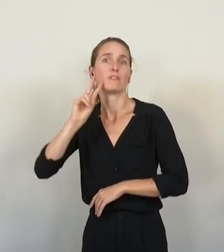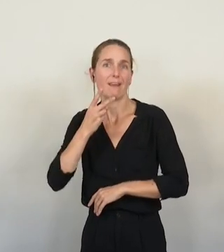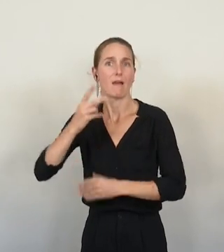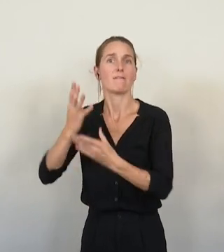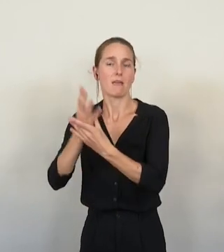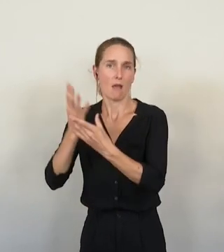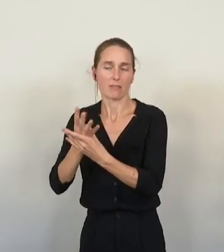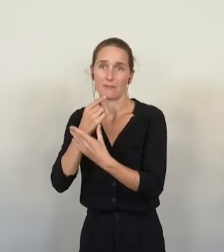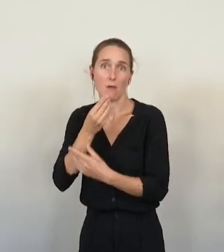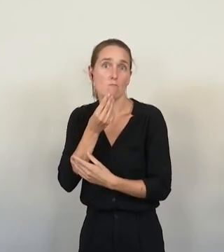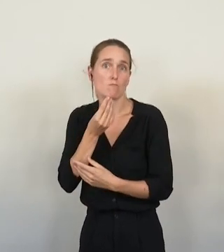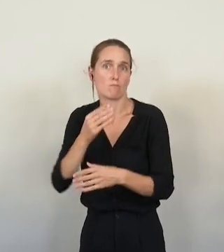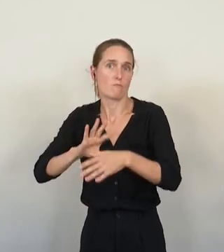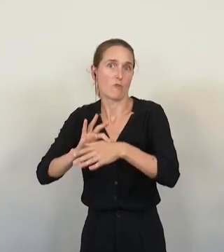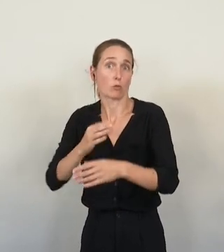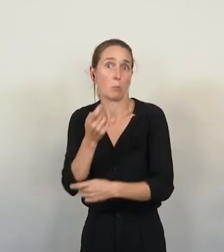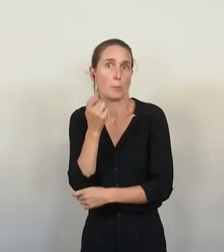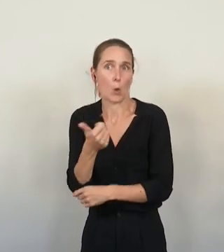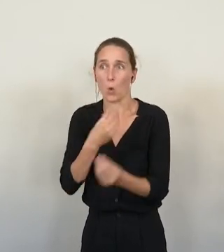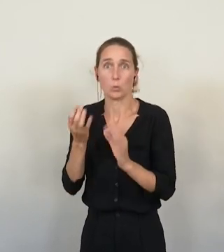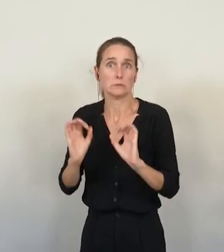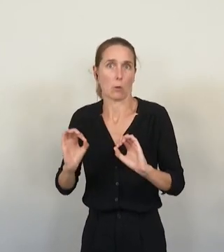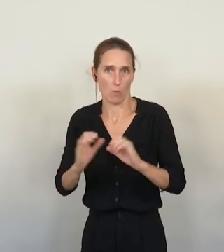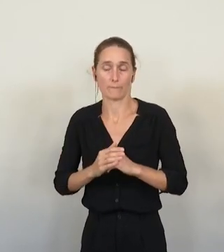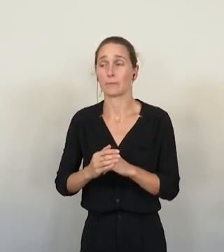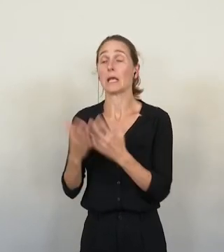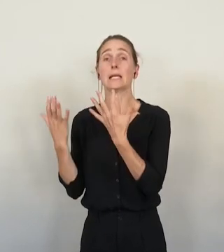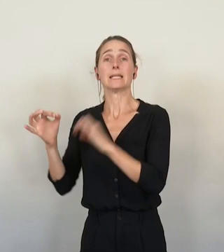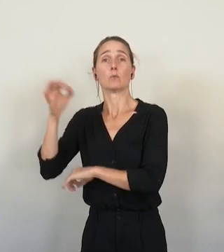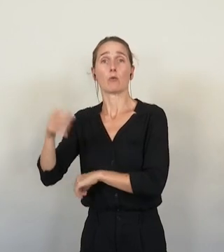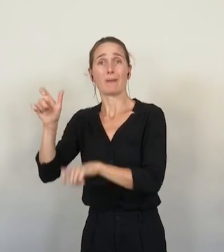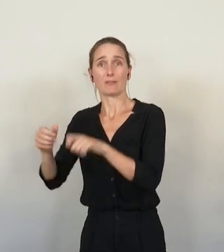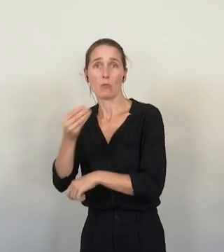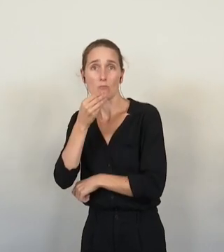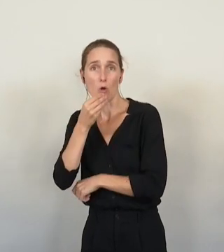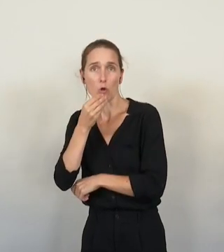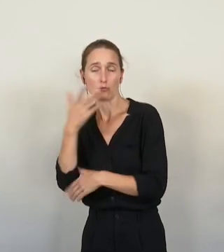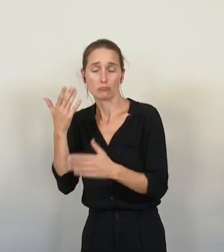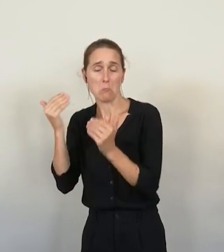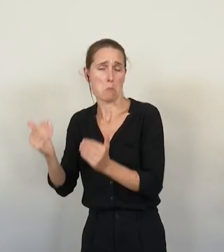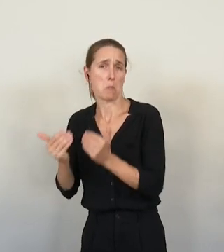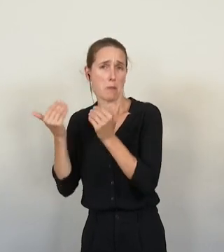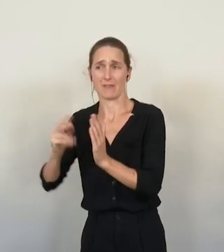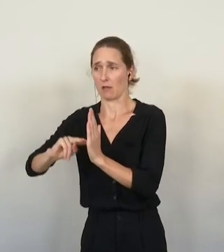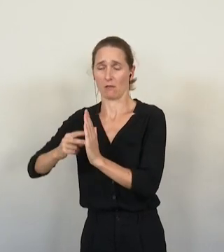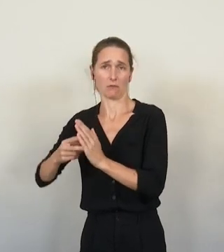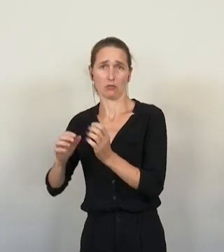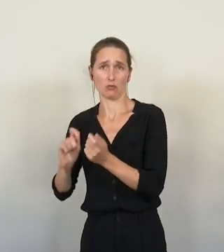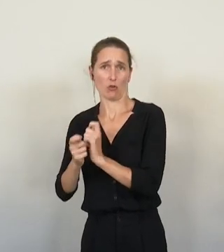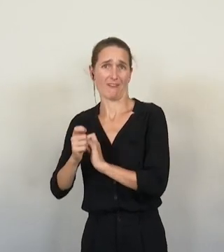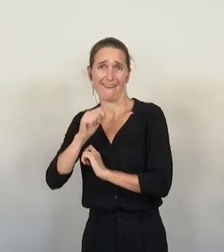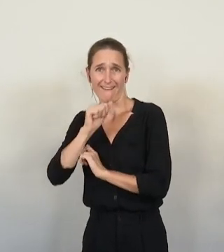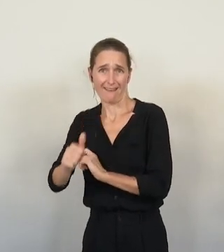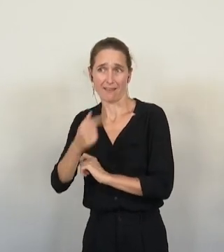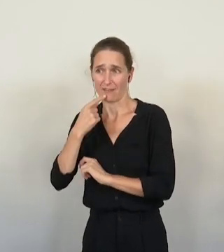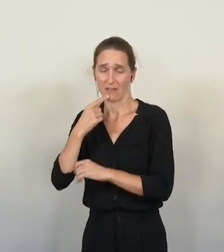très peu Carné ou pas euh et 10 % de mangeur sans changement dans leur régime très riche en protéine animale